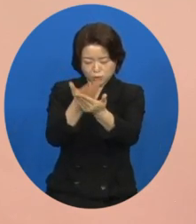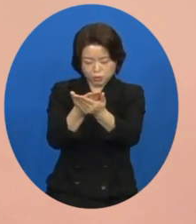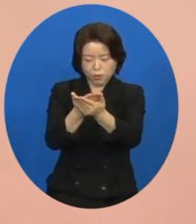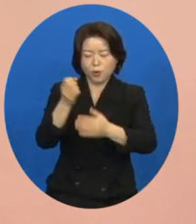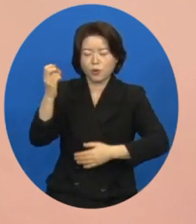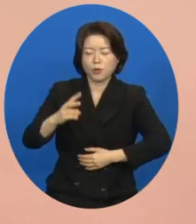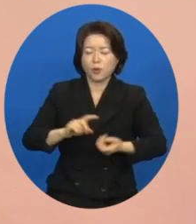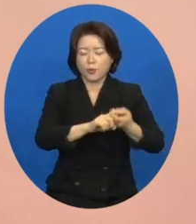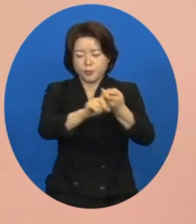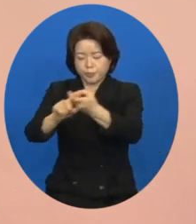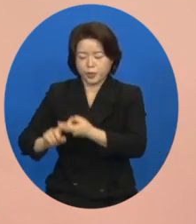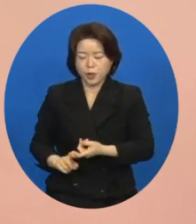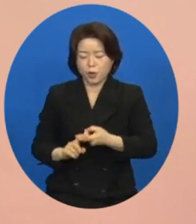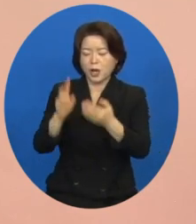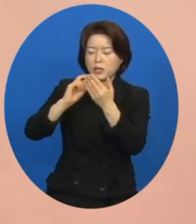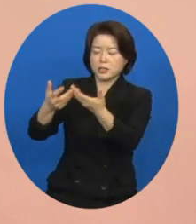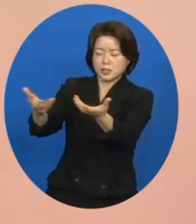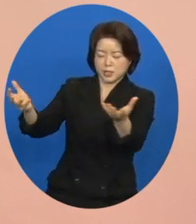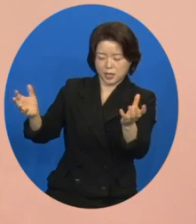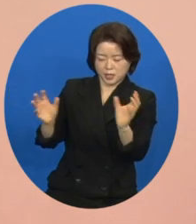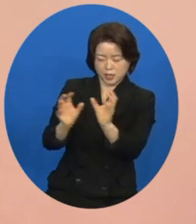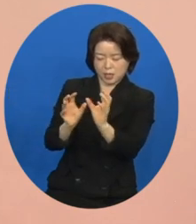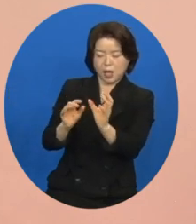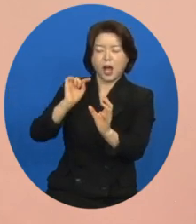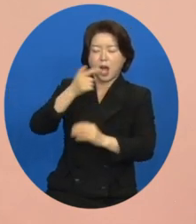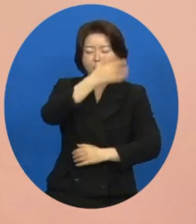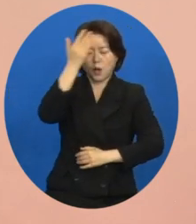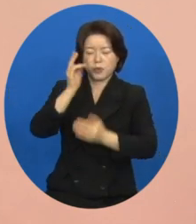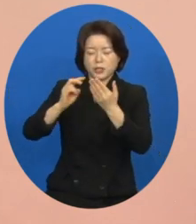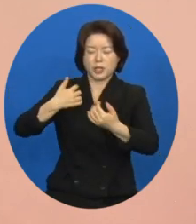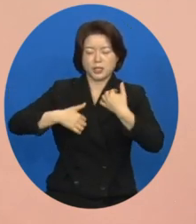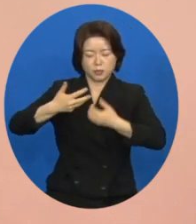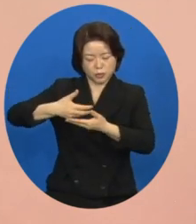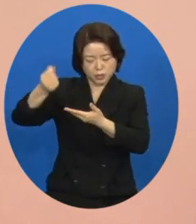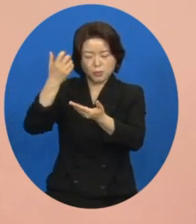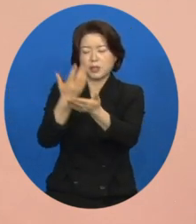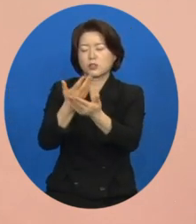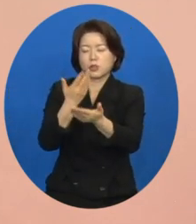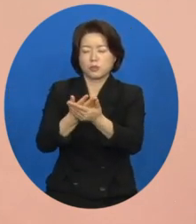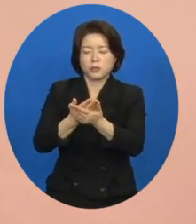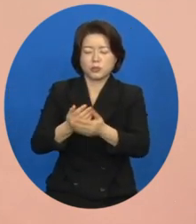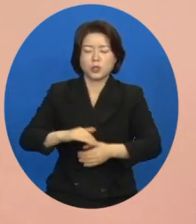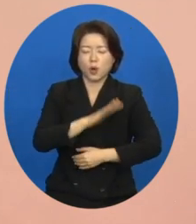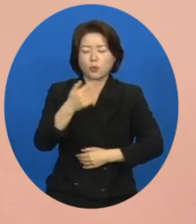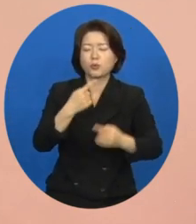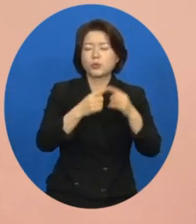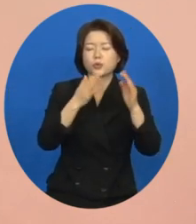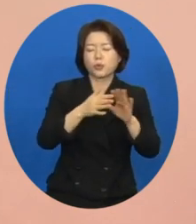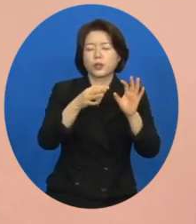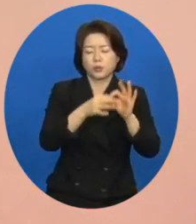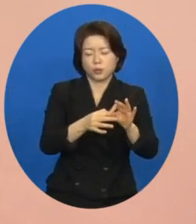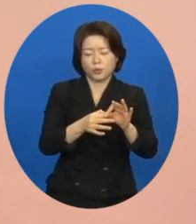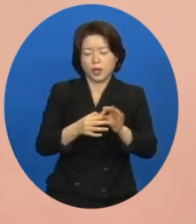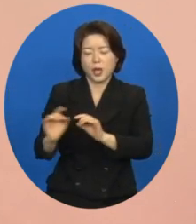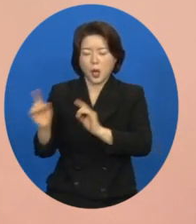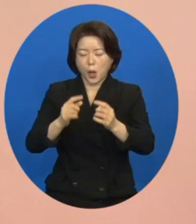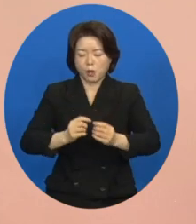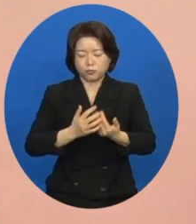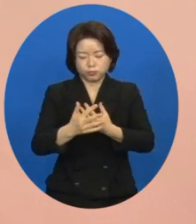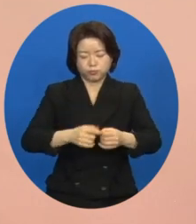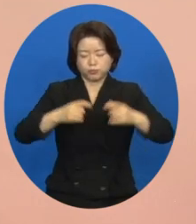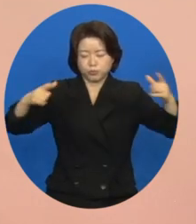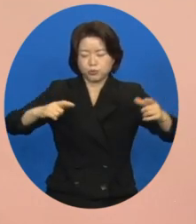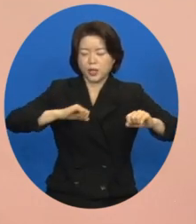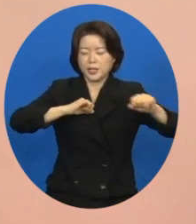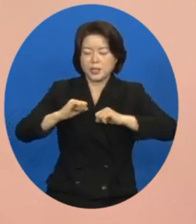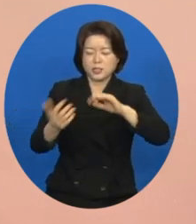또 연합 찬양대의 아름다운 찬양을 기쁘게 받아주시옵소서. 우리 선한 목적교회를 통해 부흥의 역사를